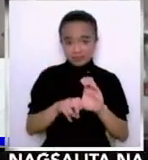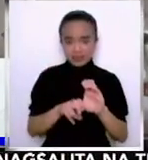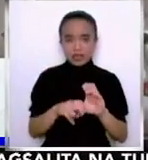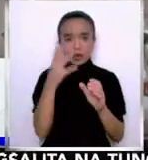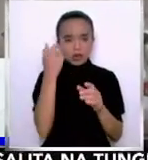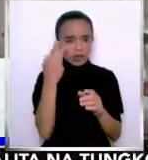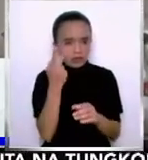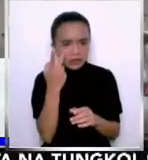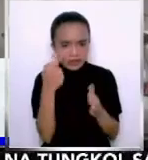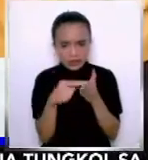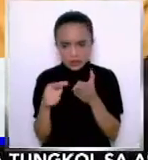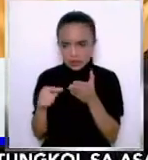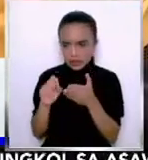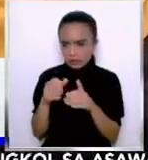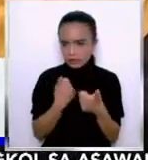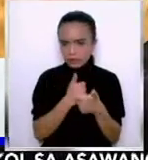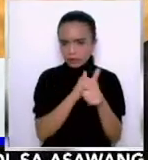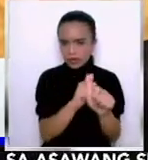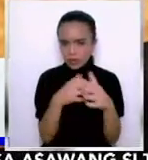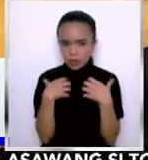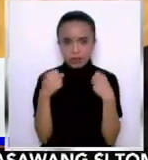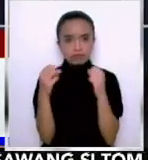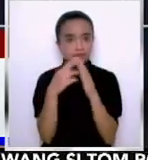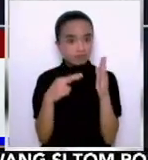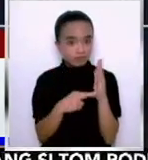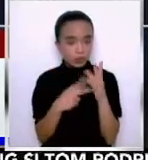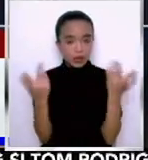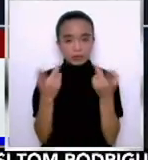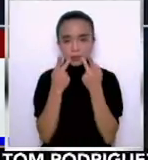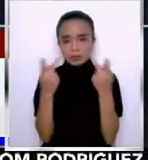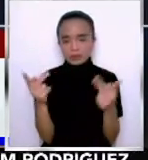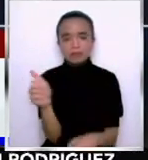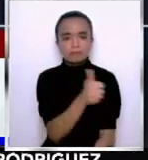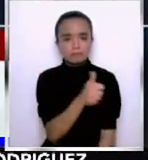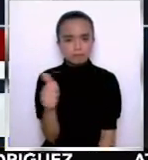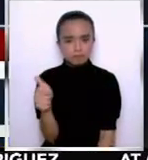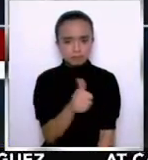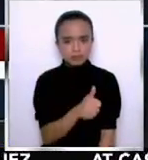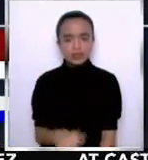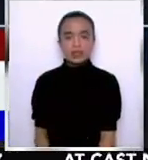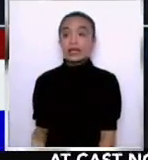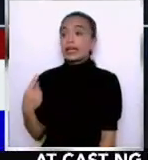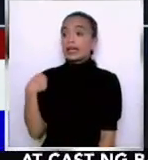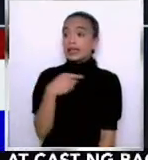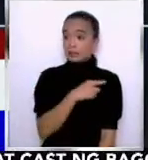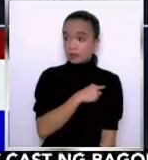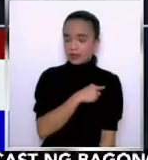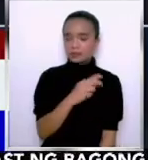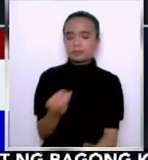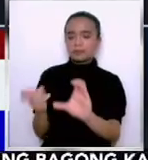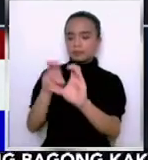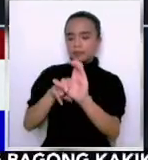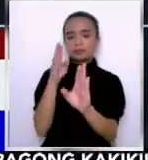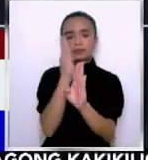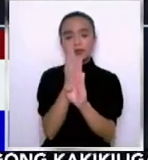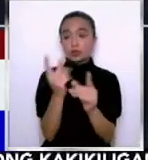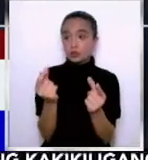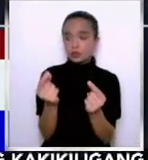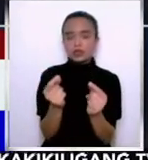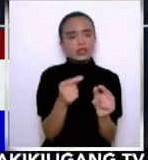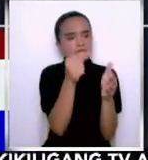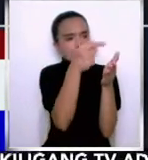mga protocol kontra COVID sa mga pampublikong sasakyan. Kami po ay umaakyat dun sa bus, sinecheck po natin yung